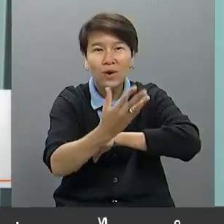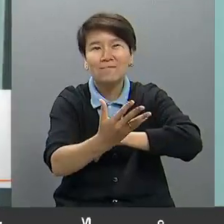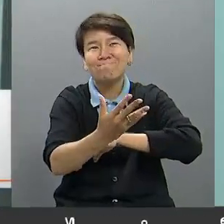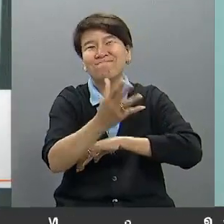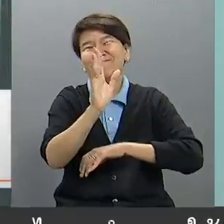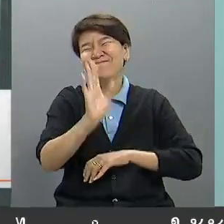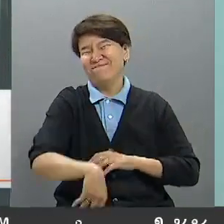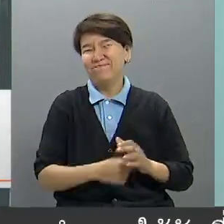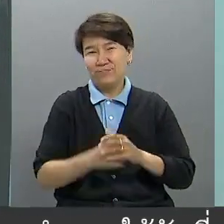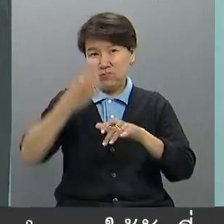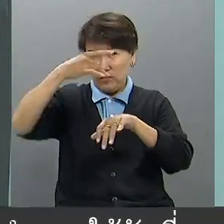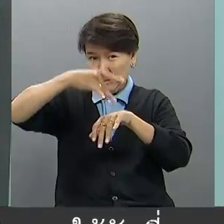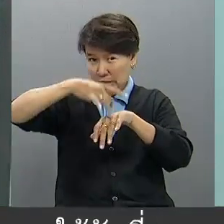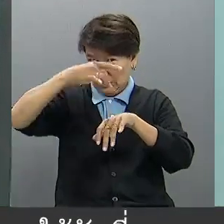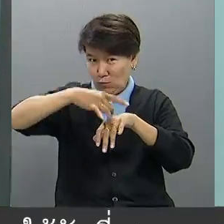นี่